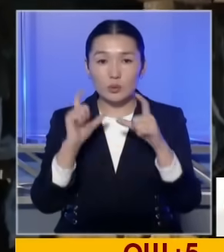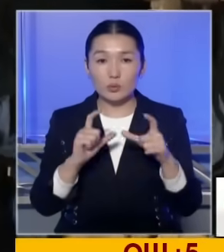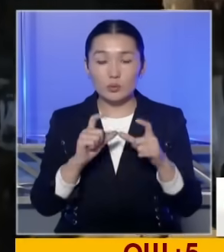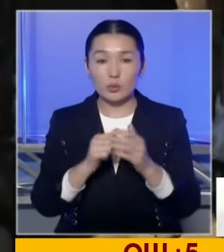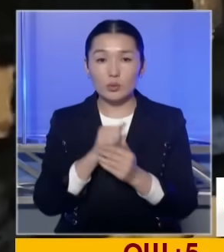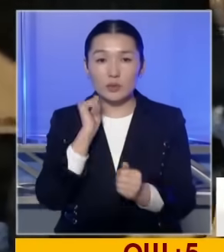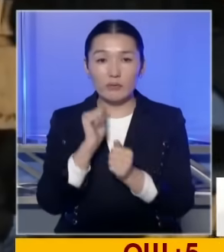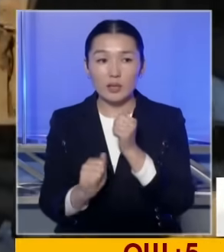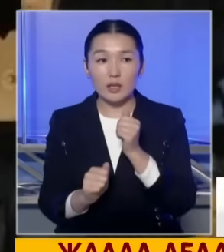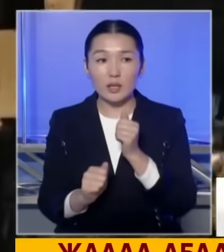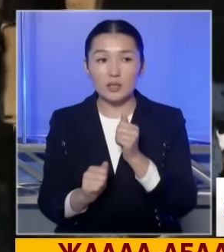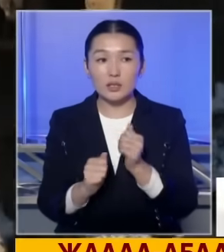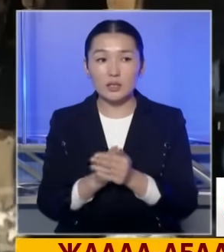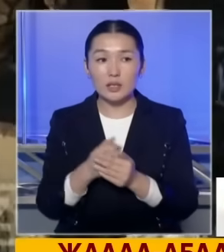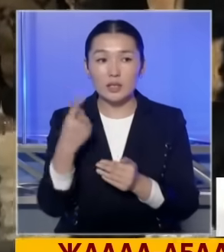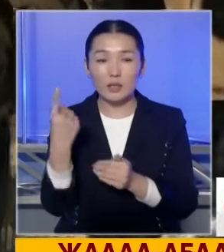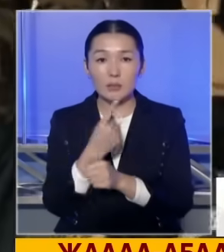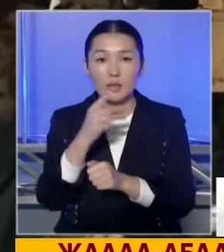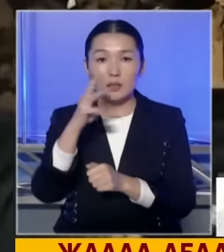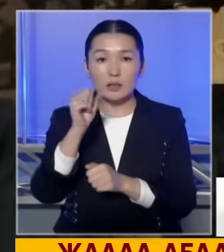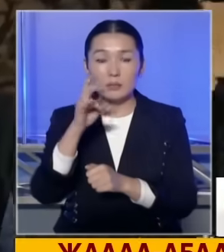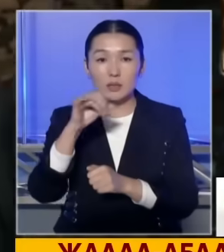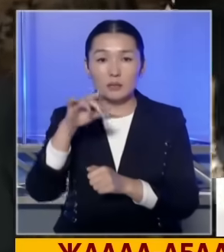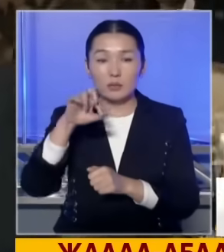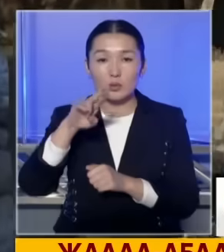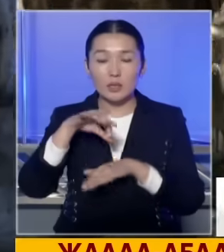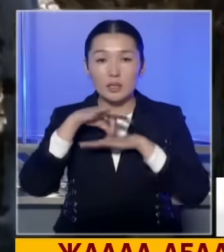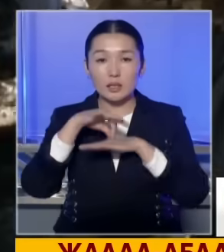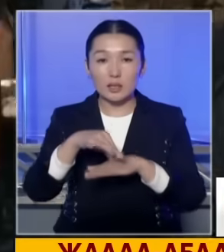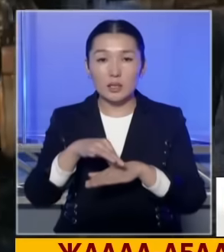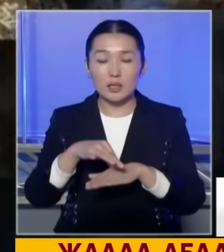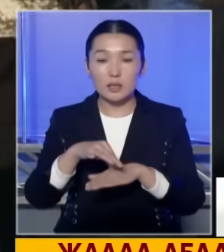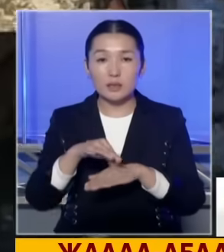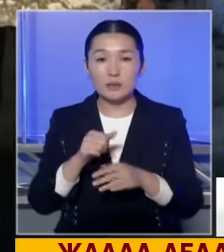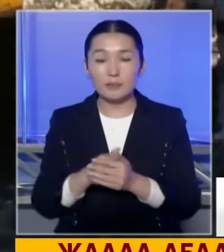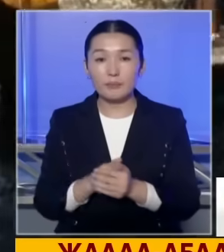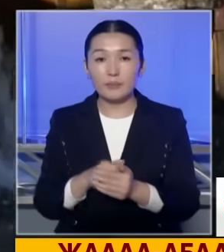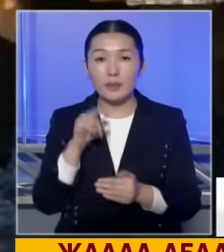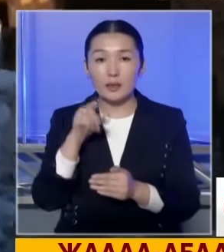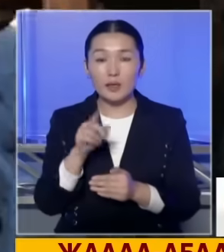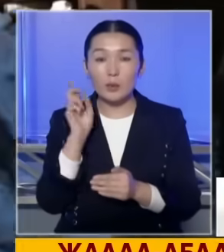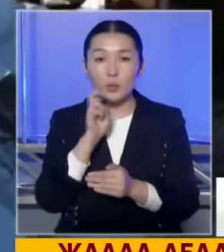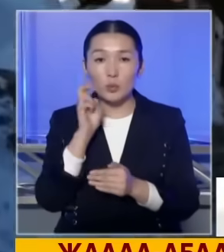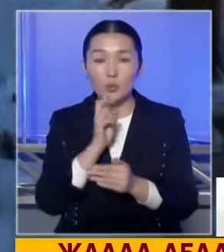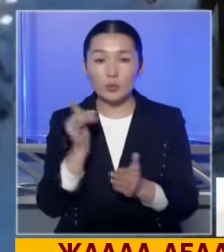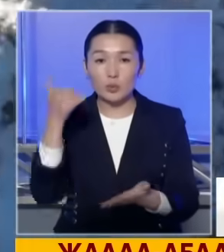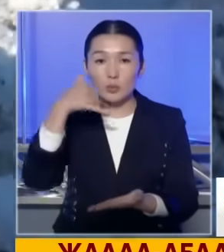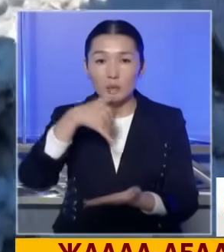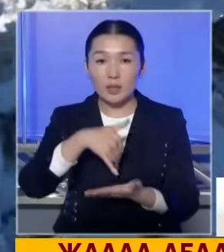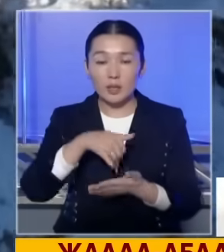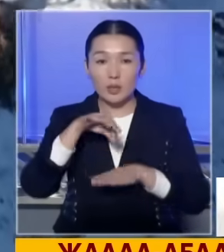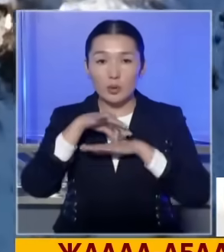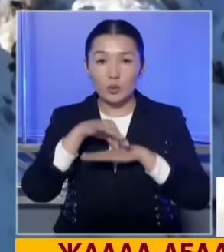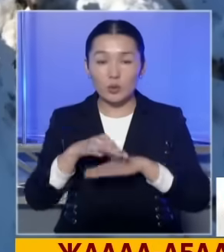ар бирин мына момунда болгон бирден манипулятор техникасы коштоп жүрөт. Анда мында күйүүчү майлоочу майларды жүктөгөн